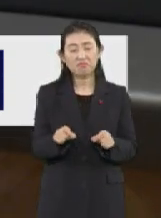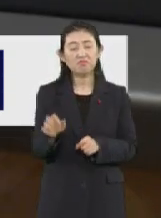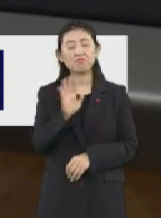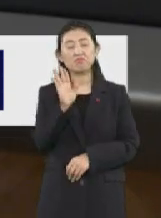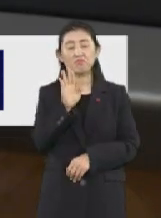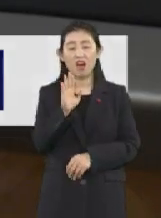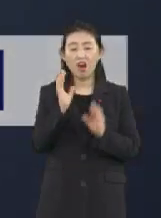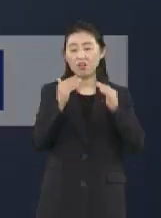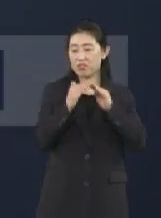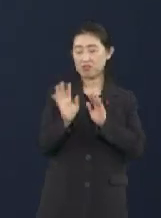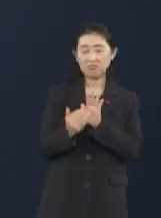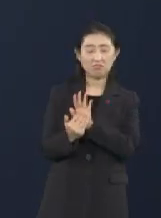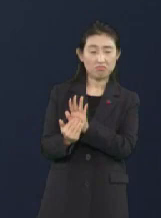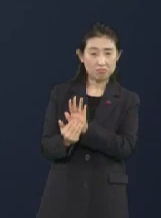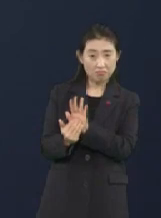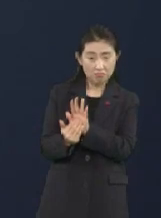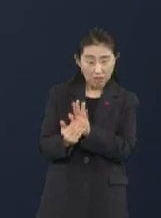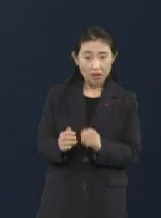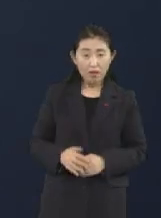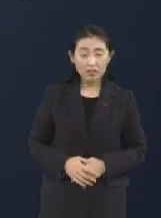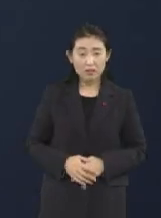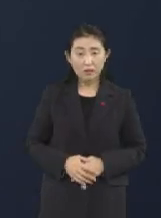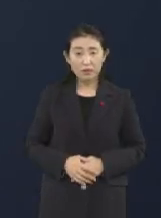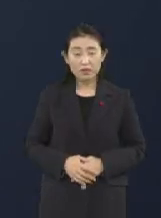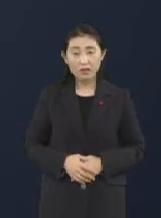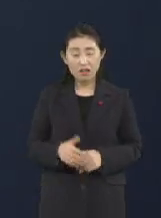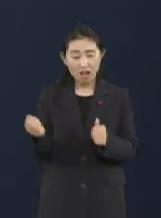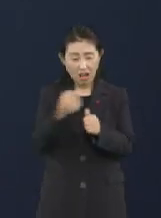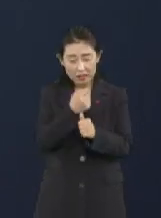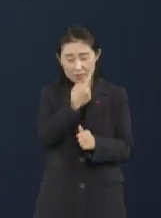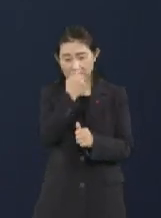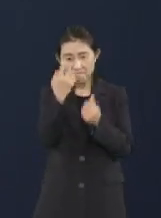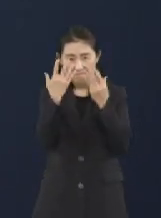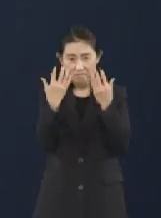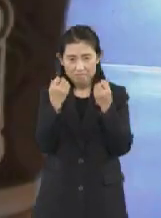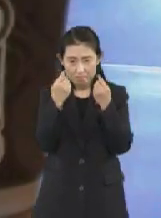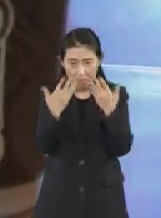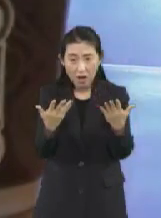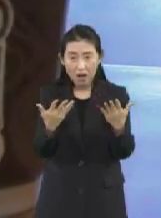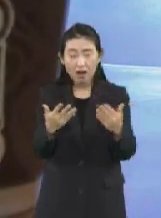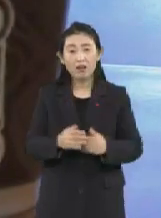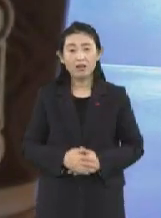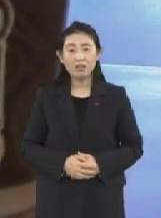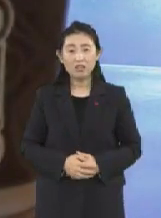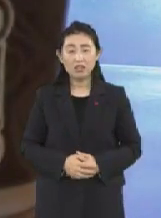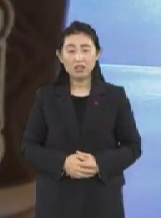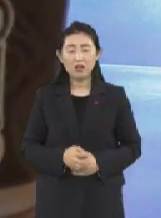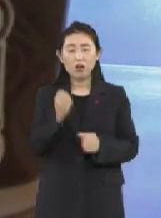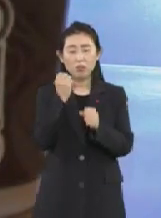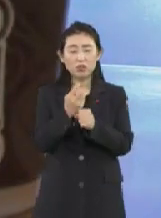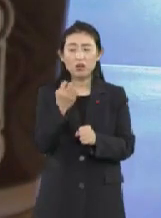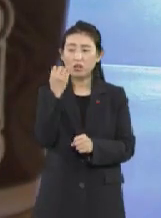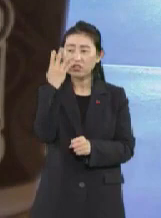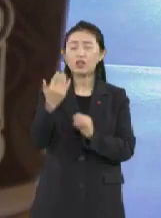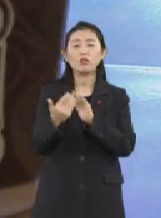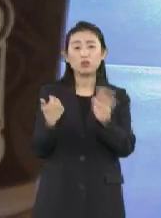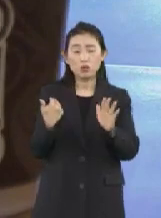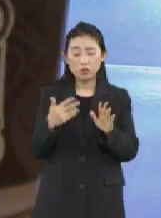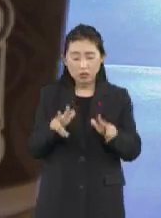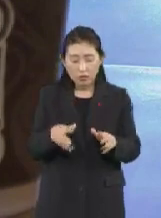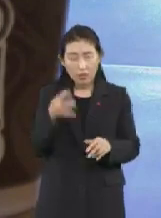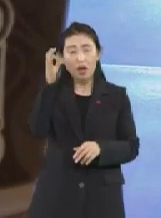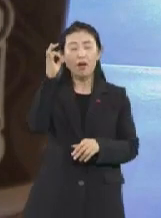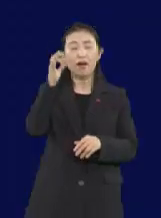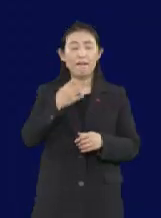피하던 어린이집. 그리고 짧게나마 확인했던 학대 의심 장면에 김 씨는 4개월 가까이 된 지금도 마음이